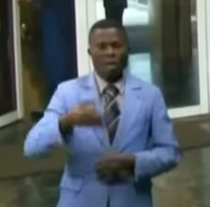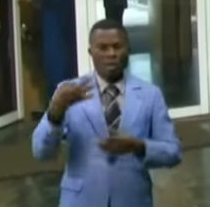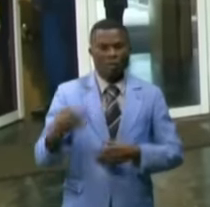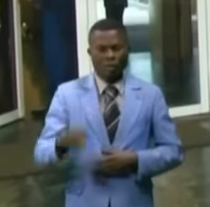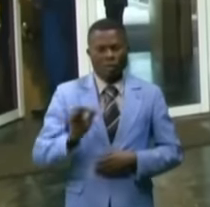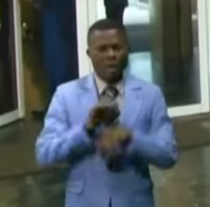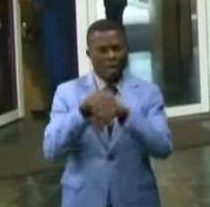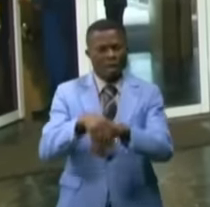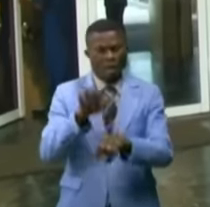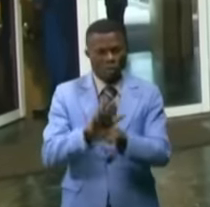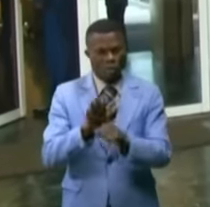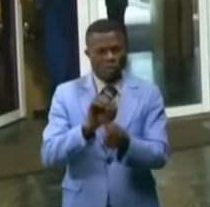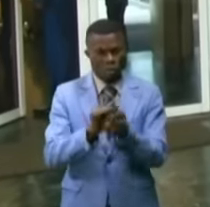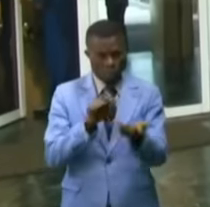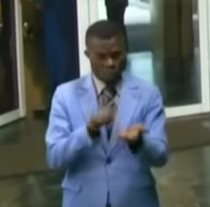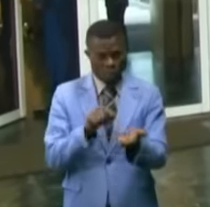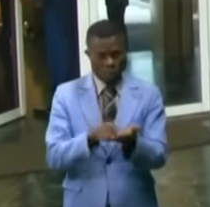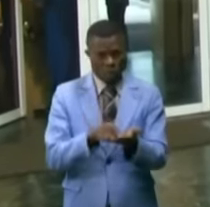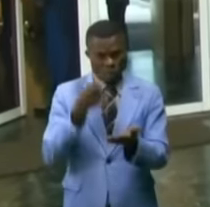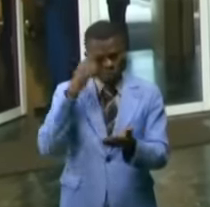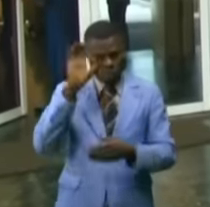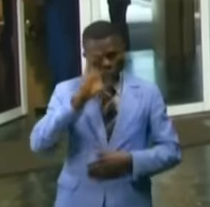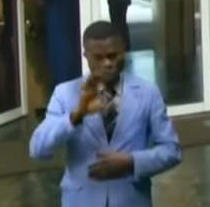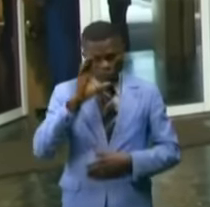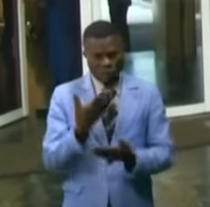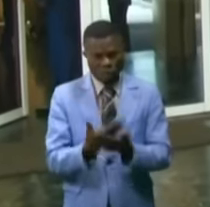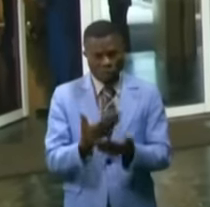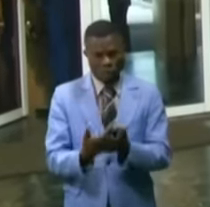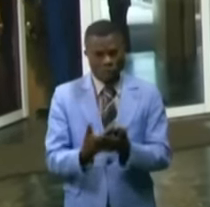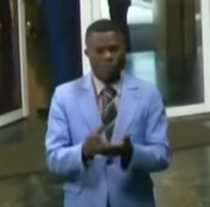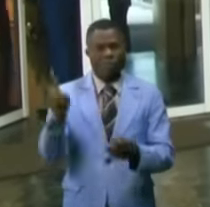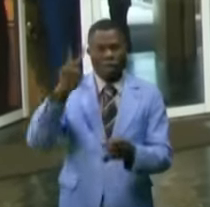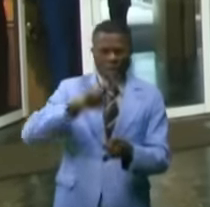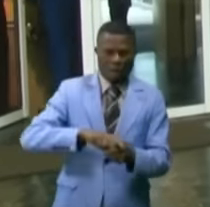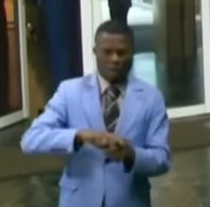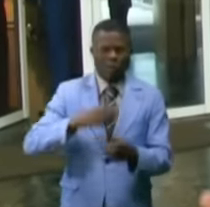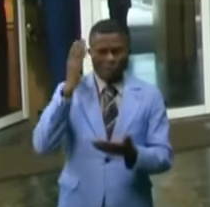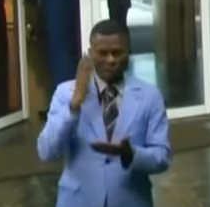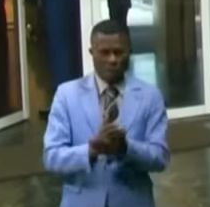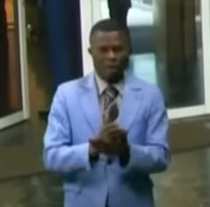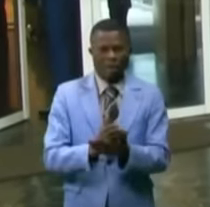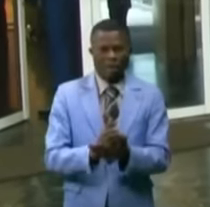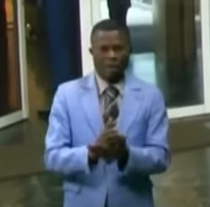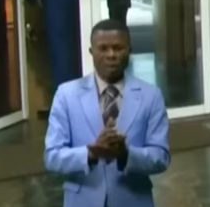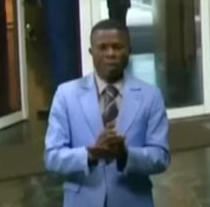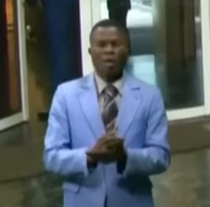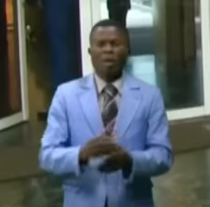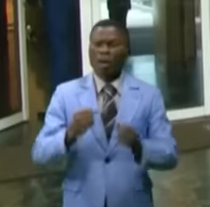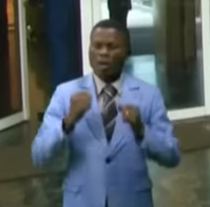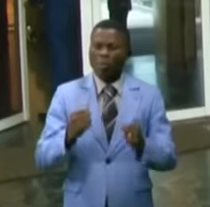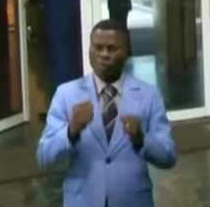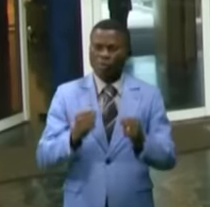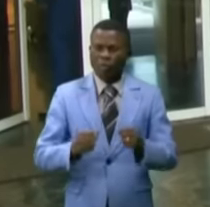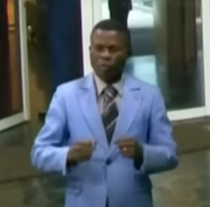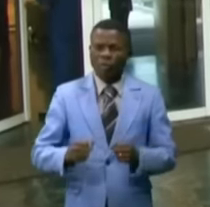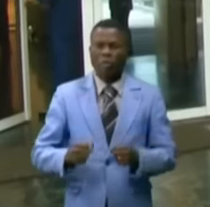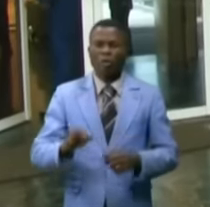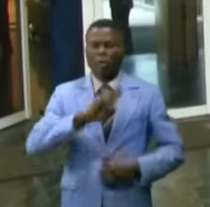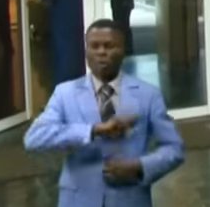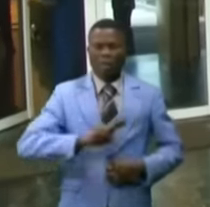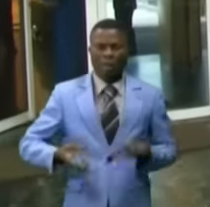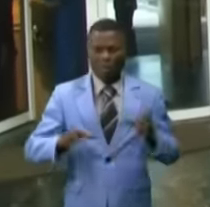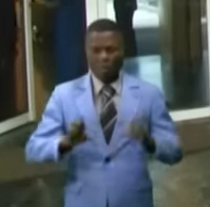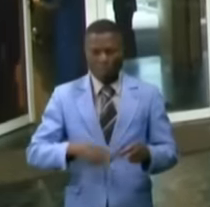ce sujet pour faire en sorte que la violence retombe et que la souveraineté de la RDC soit